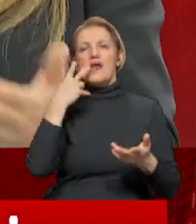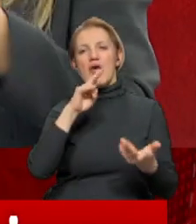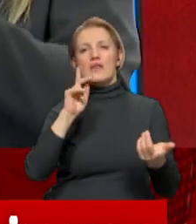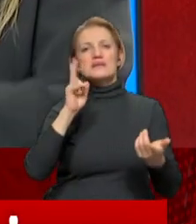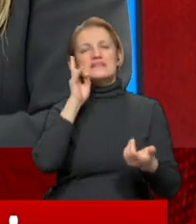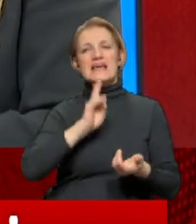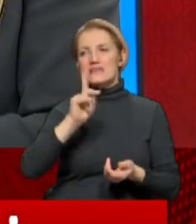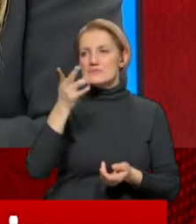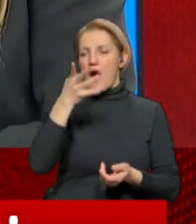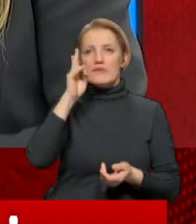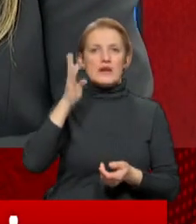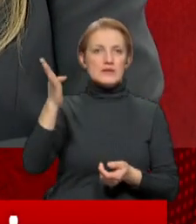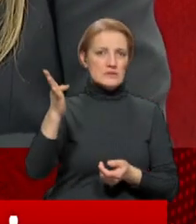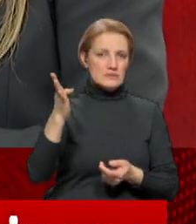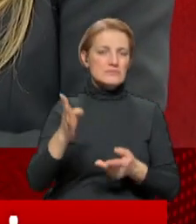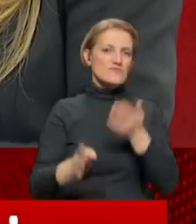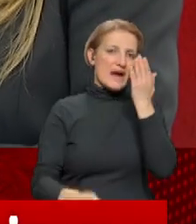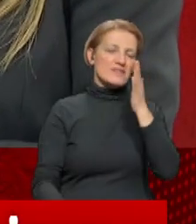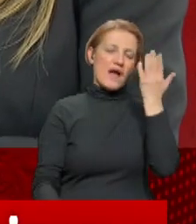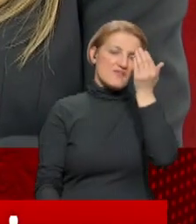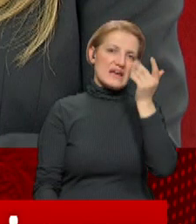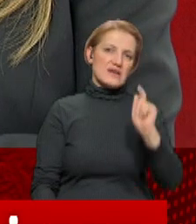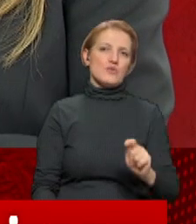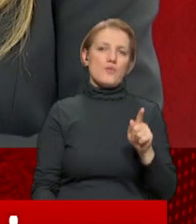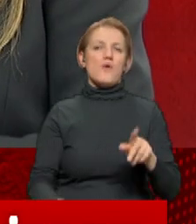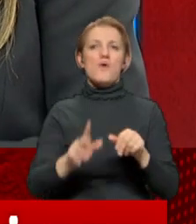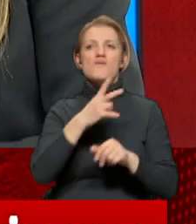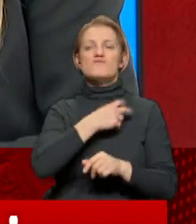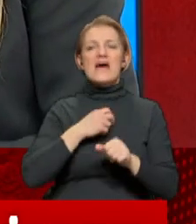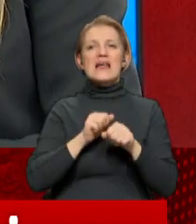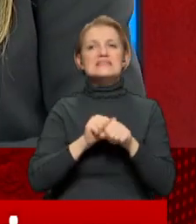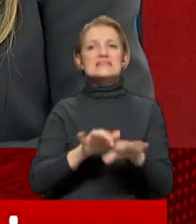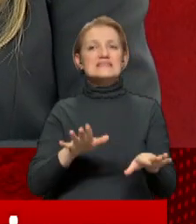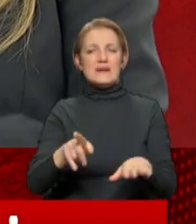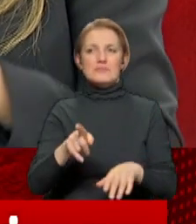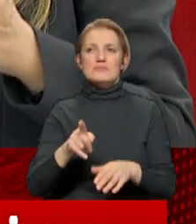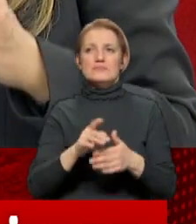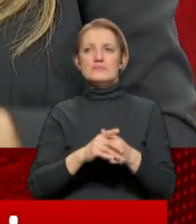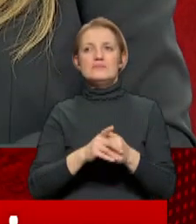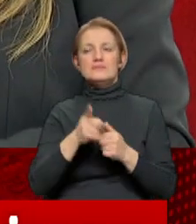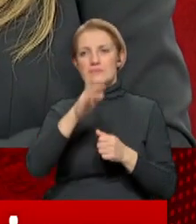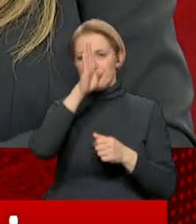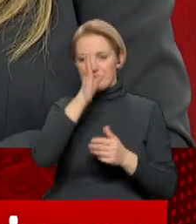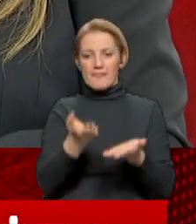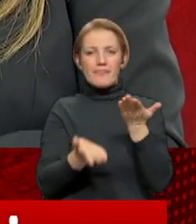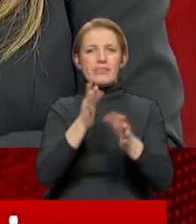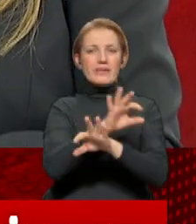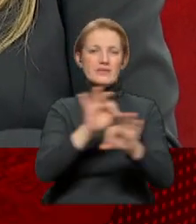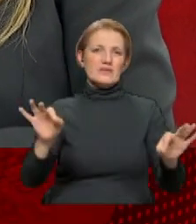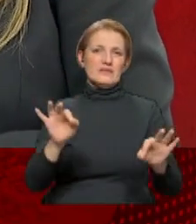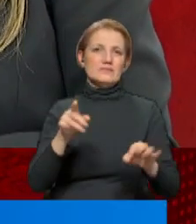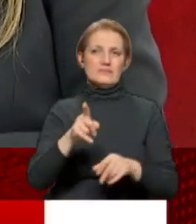daha zengin, yoksulu daha yoksul yapıyor. Vergi sistemimiz de bunun bir aracı. Türkiye'de çok adaletsiz bir vergi sistemi